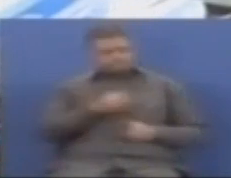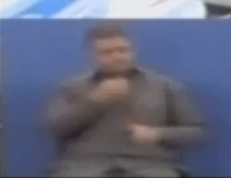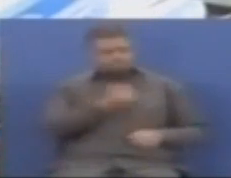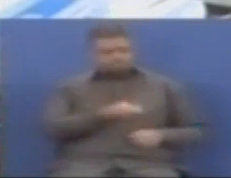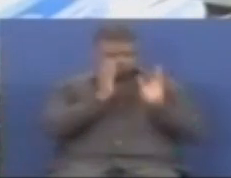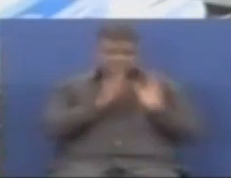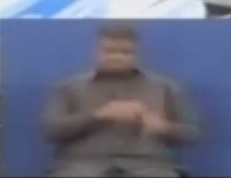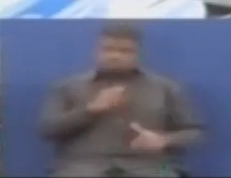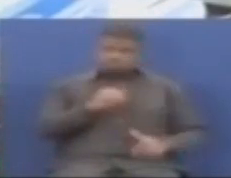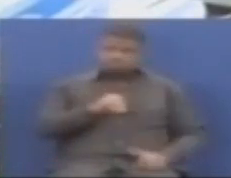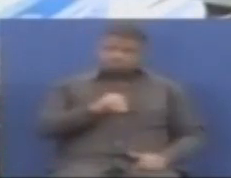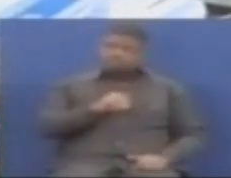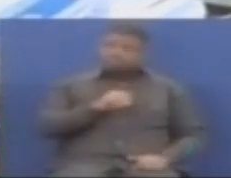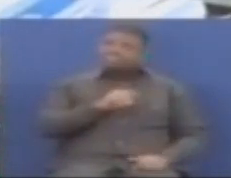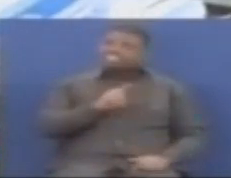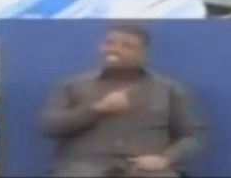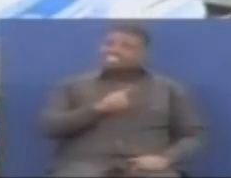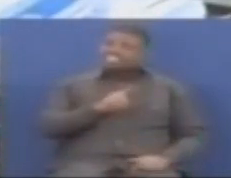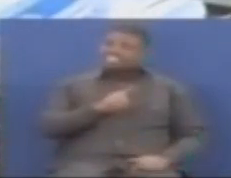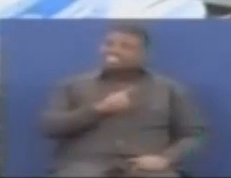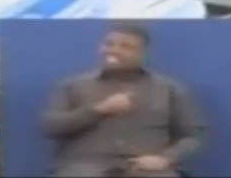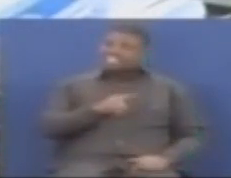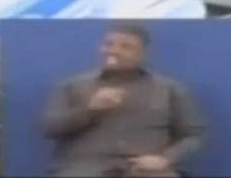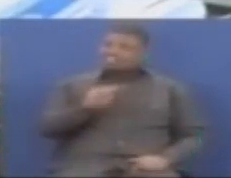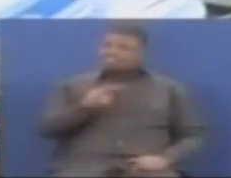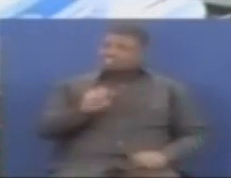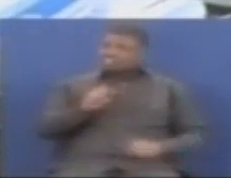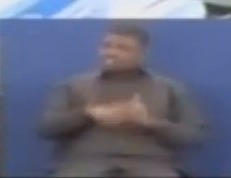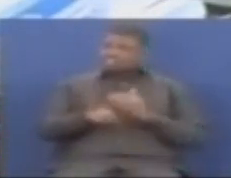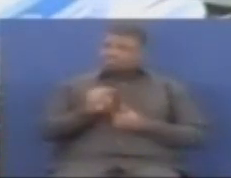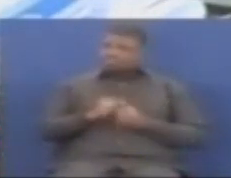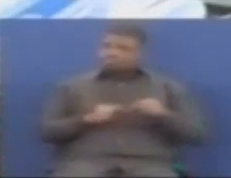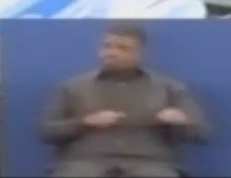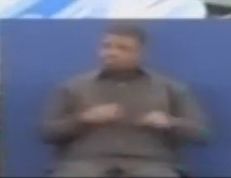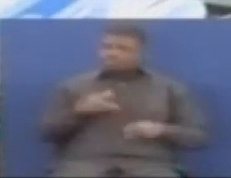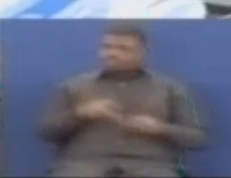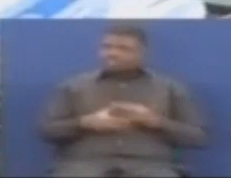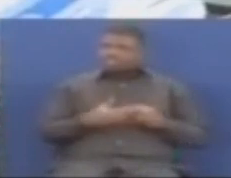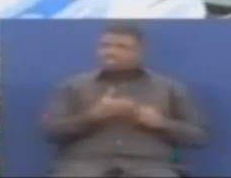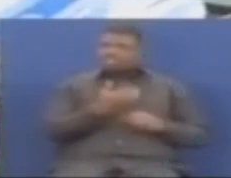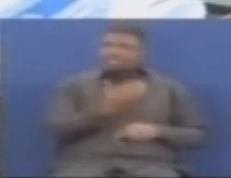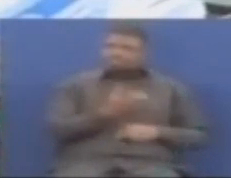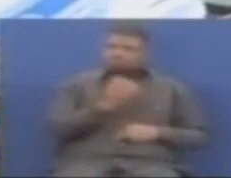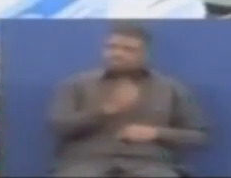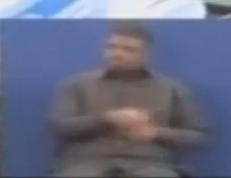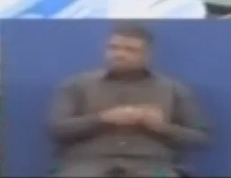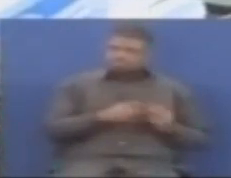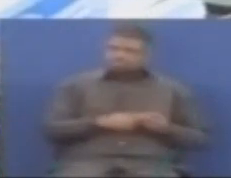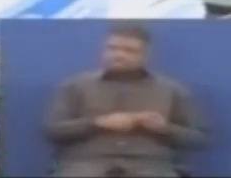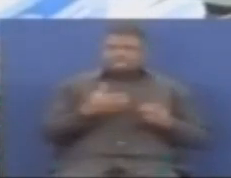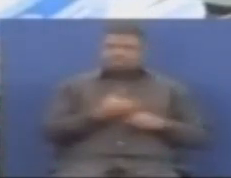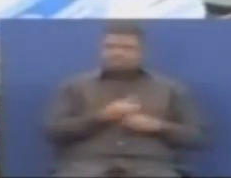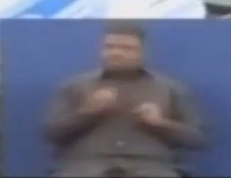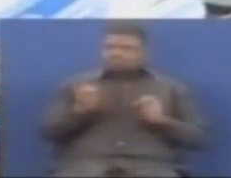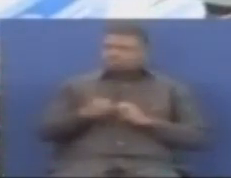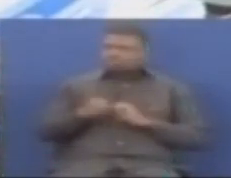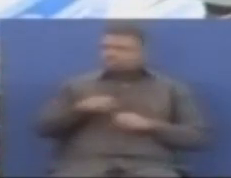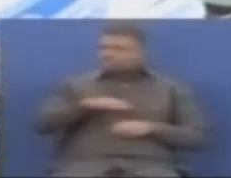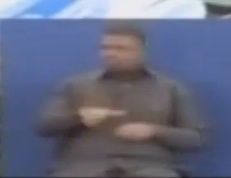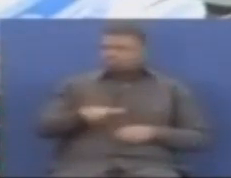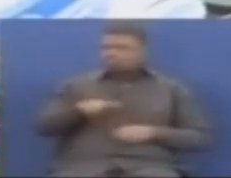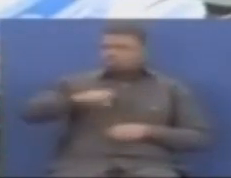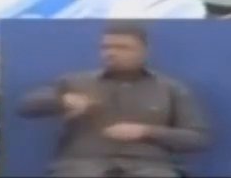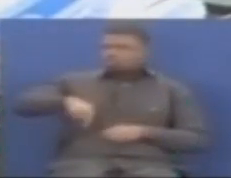Mheshimiwa Mzava katika hilo. Lakini Mheshimiwa Naibu Spika, kweli zipo kata 5 ambazo zilikuwa zijapata umeme katika jimbo la